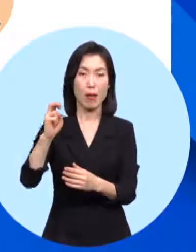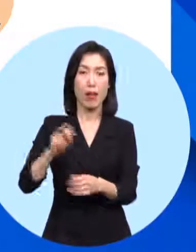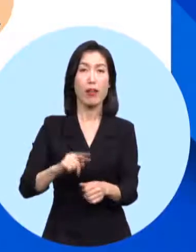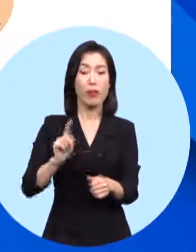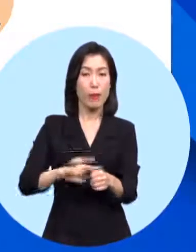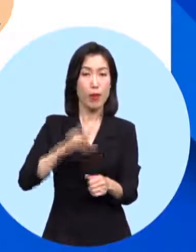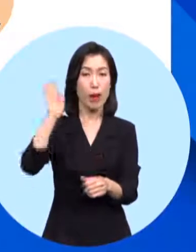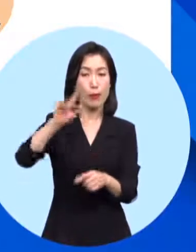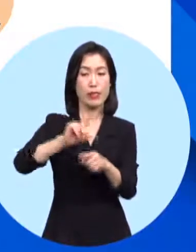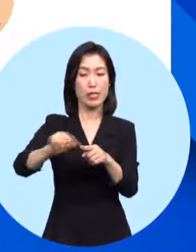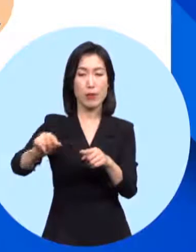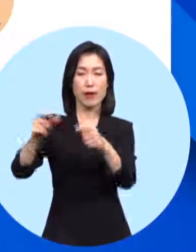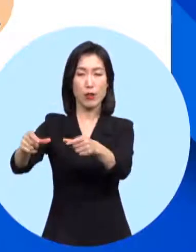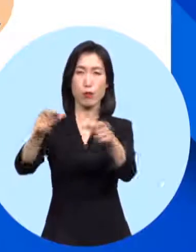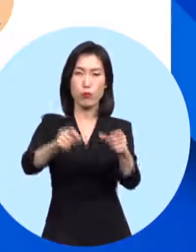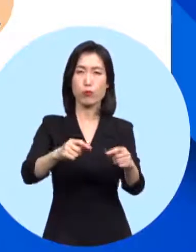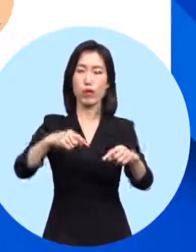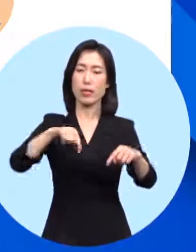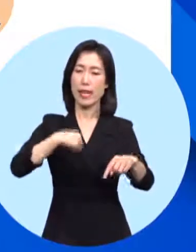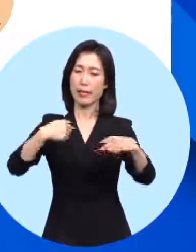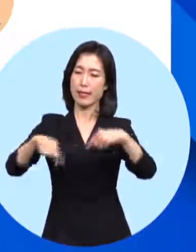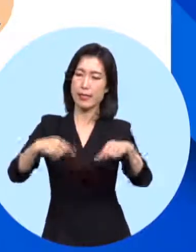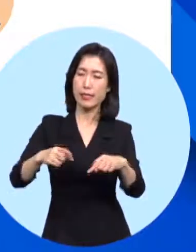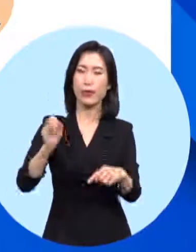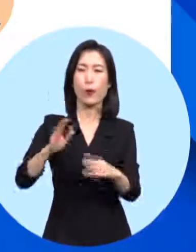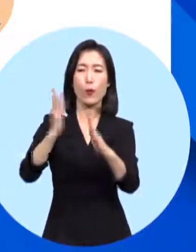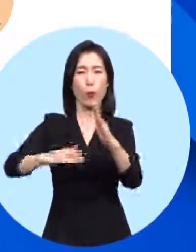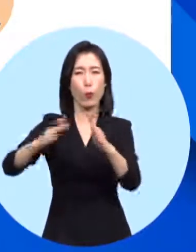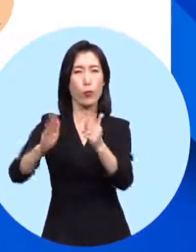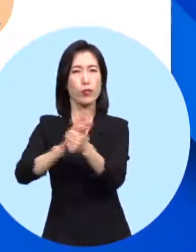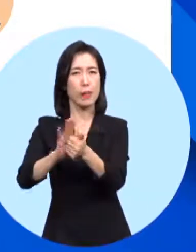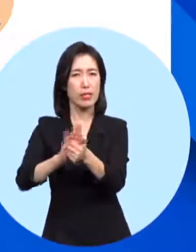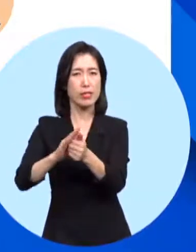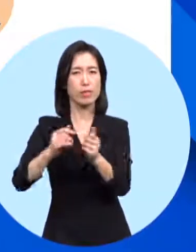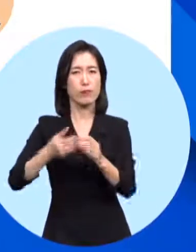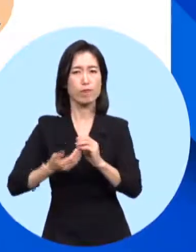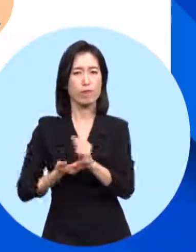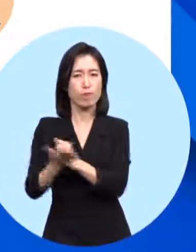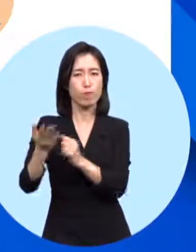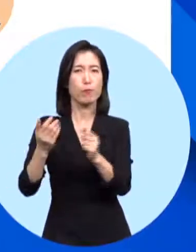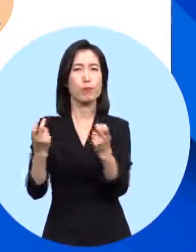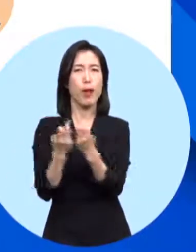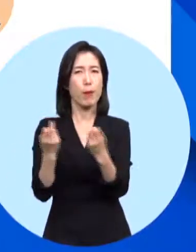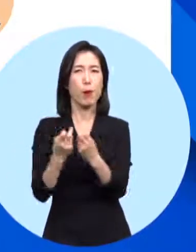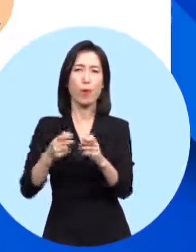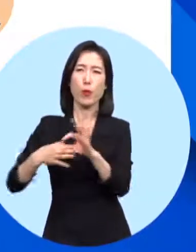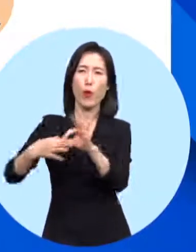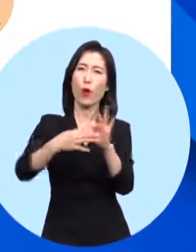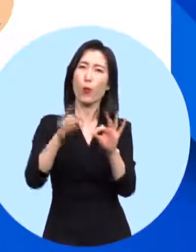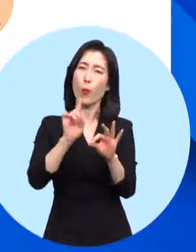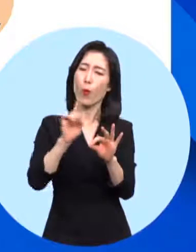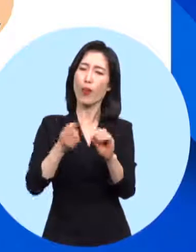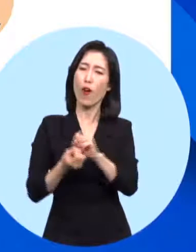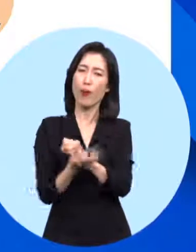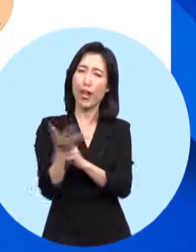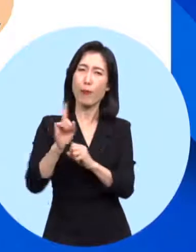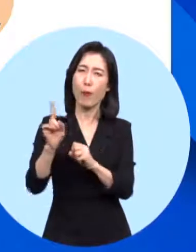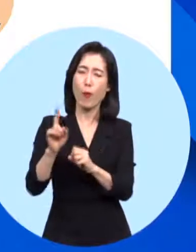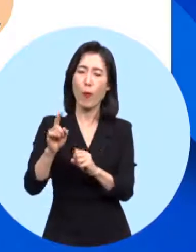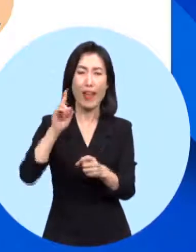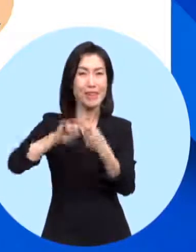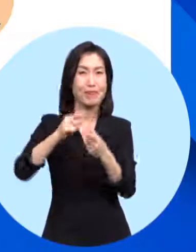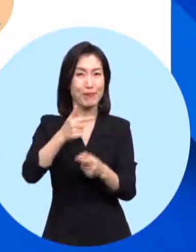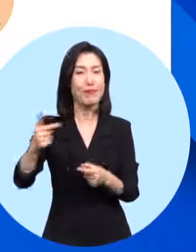또는 지방분권, 또 지방 공공서비스에 향후 어떻게 영향을 미칠까가 굉장히 초미의 관심사라고 봐야집니다.